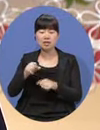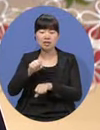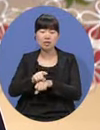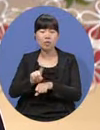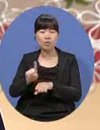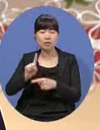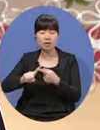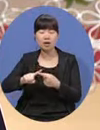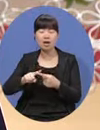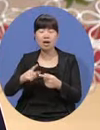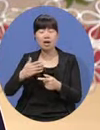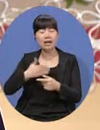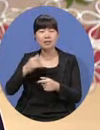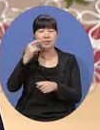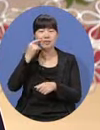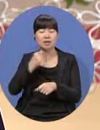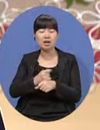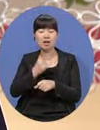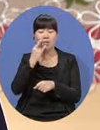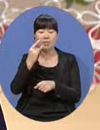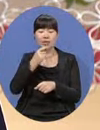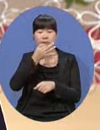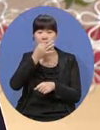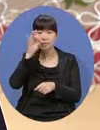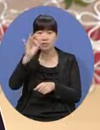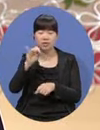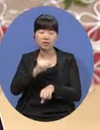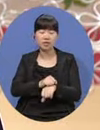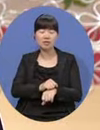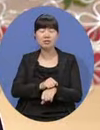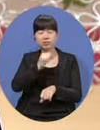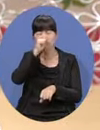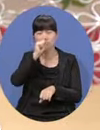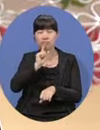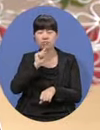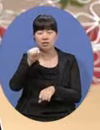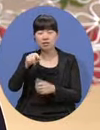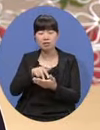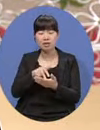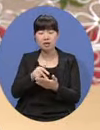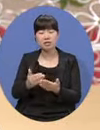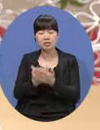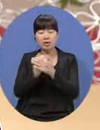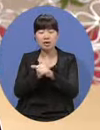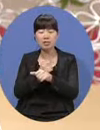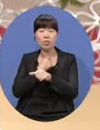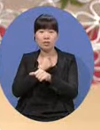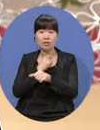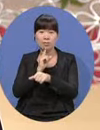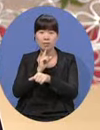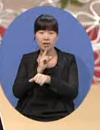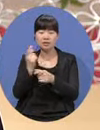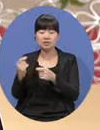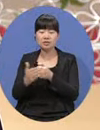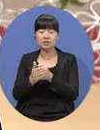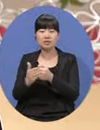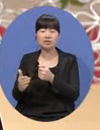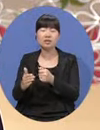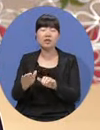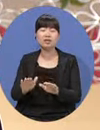어떤지도 알 수가 없고 근데 엄마의 욕심은 좀 잘됐으면 좋겠고 아이 부분은 좀 개발을 했으면 좋겠다아 그러니까